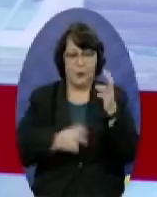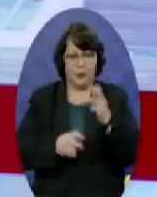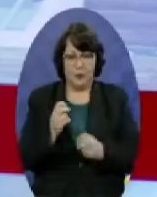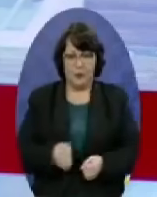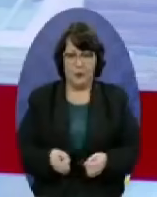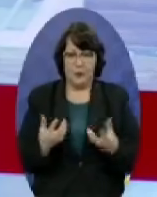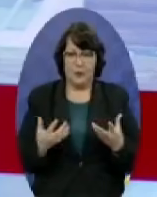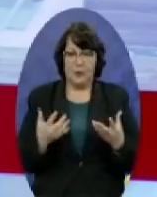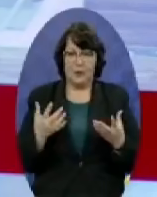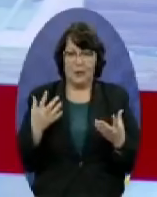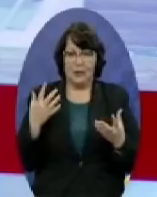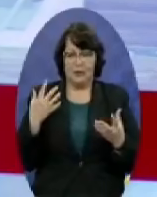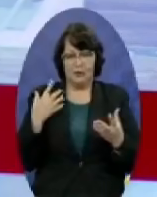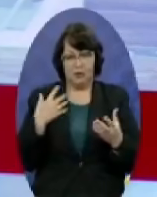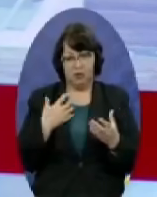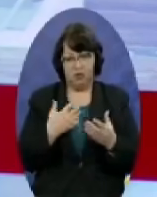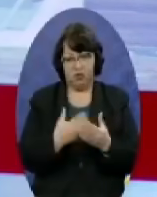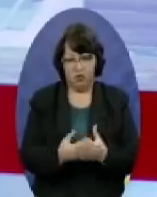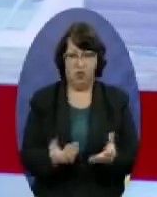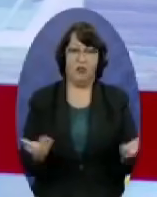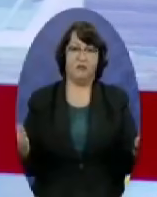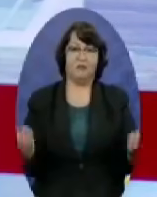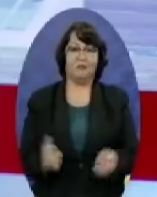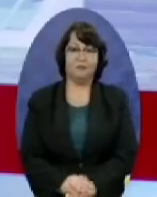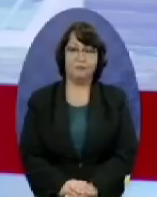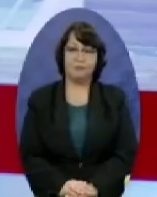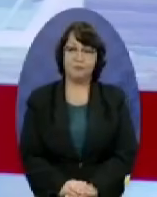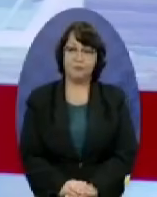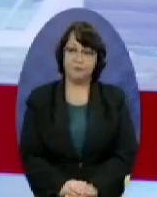насаг ордог. Энэ тухай сэдвийг үргэлжлүүлэн хөндлөө.